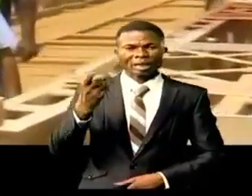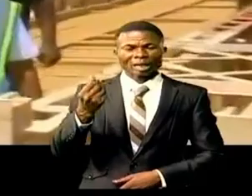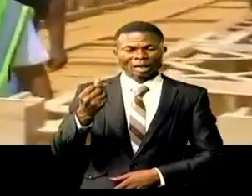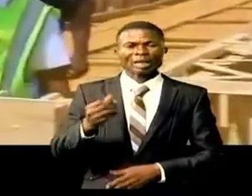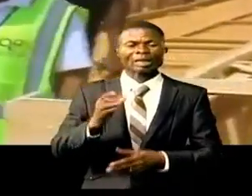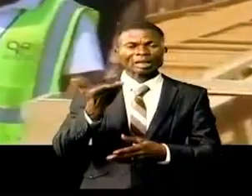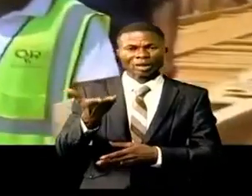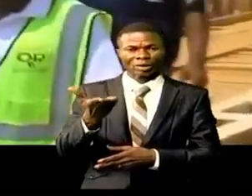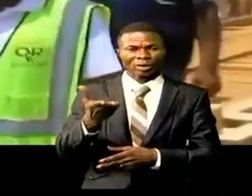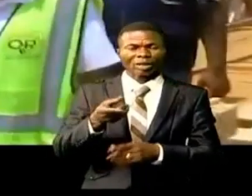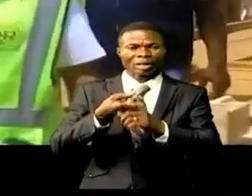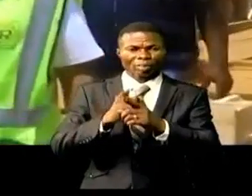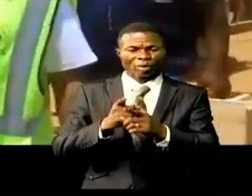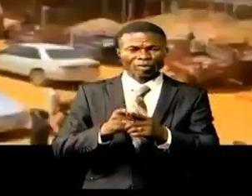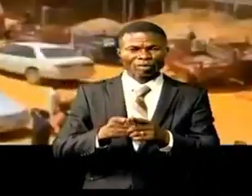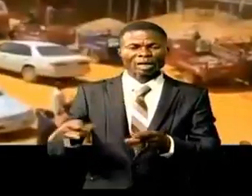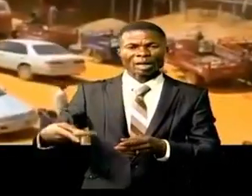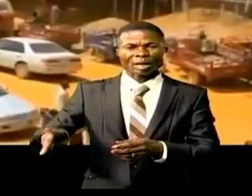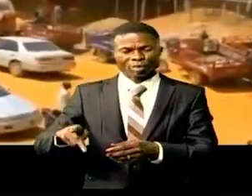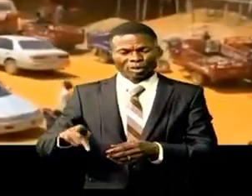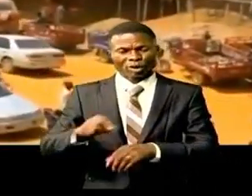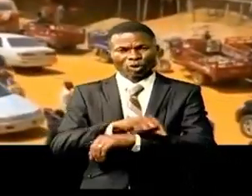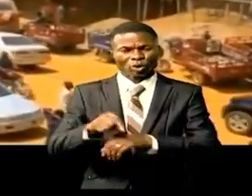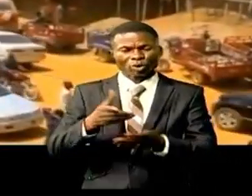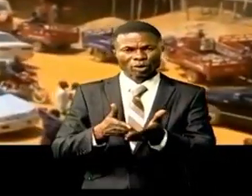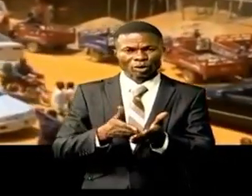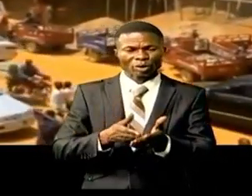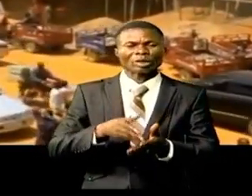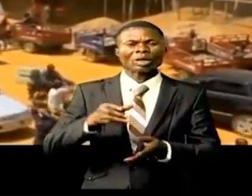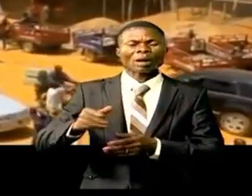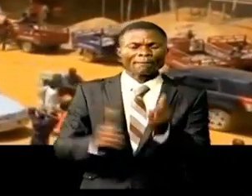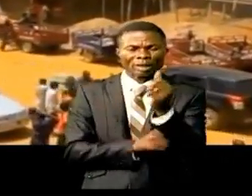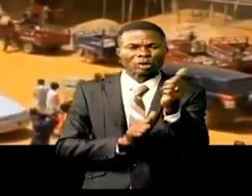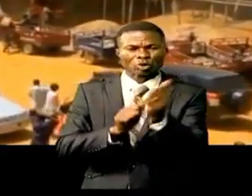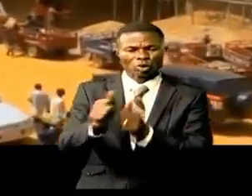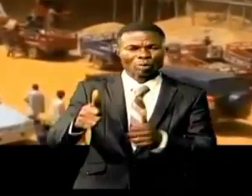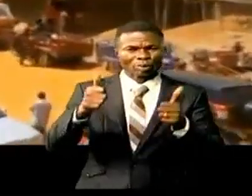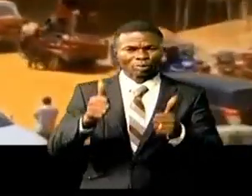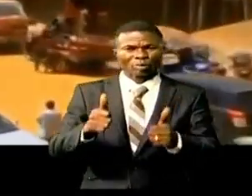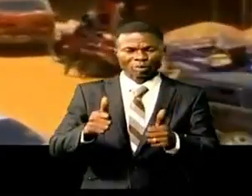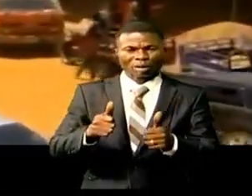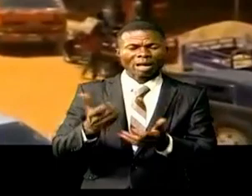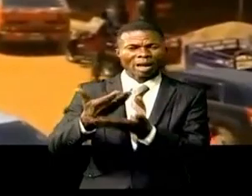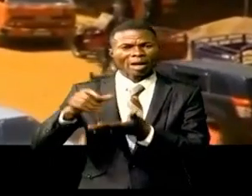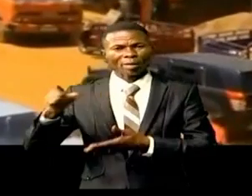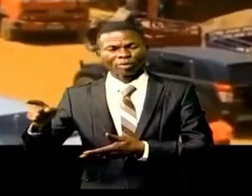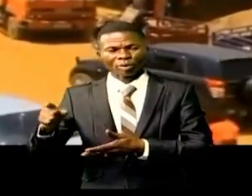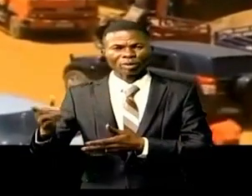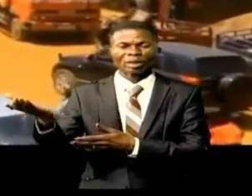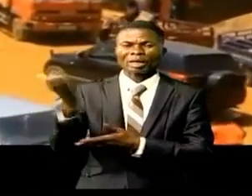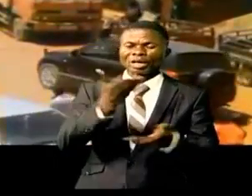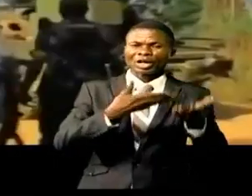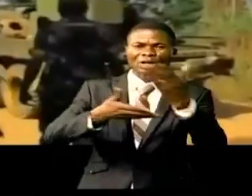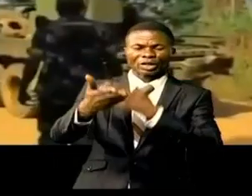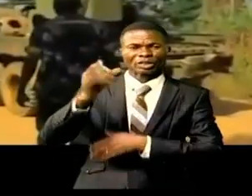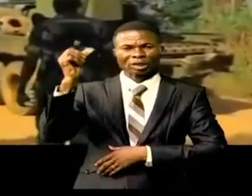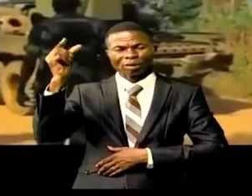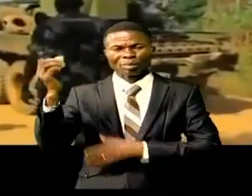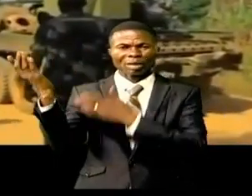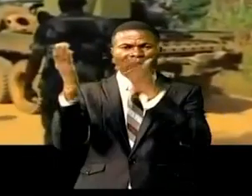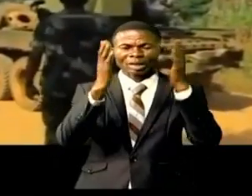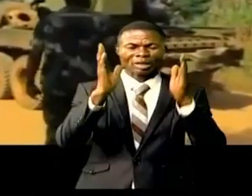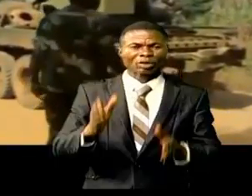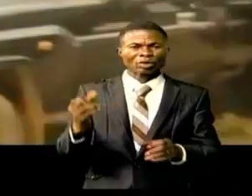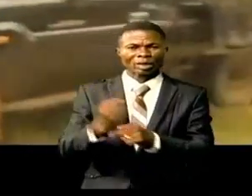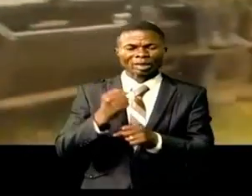via par la direction générale de cet office pour que la circulation soit fluide dans cette zone où les transactions minières, commerciales et les